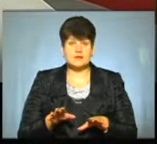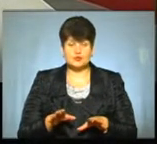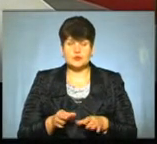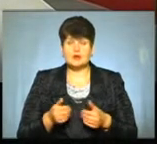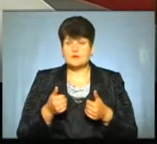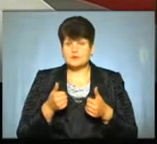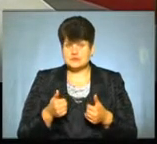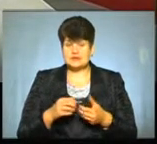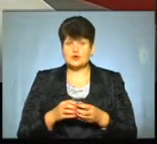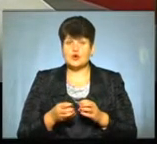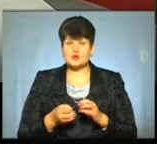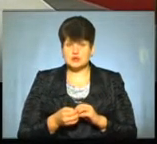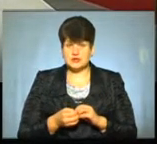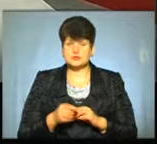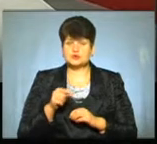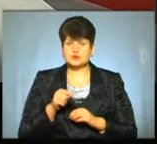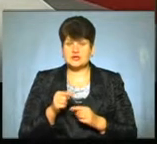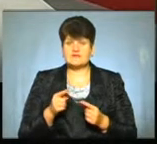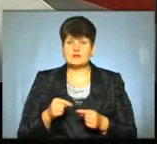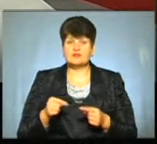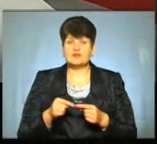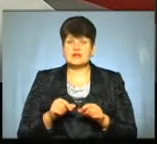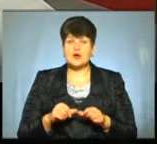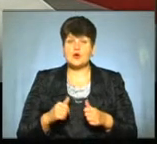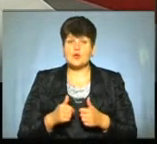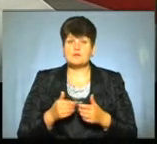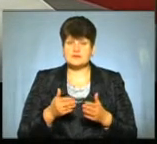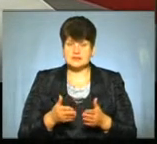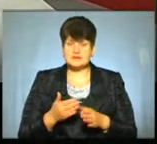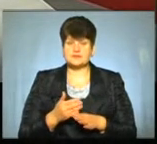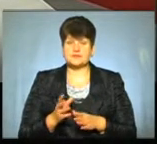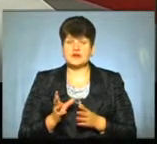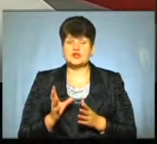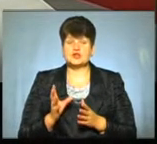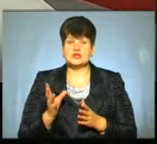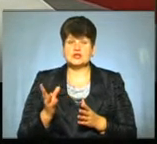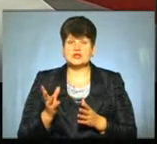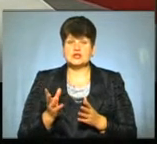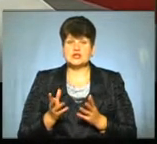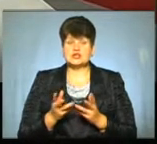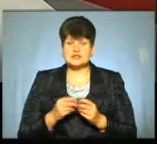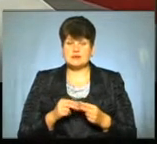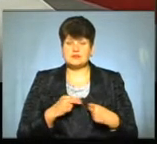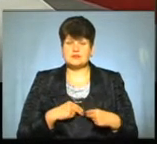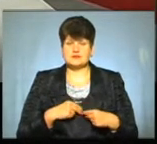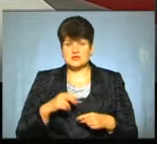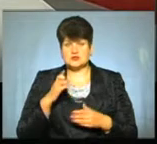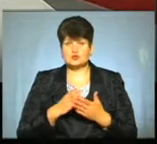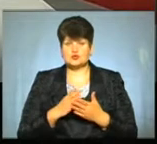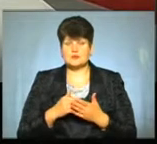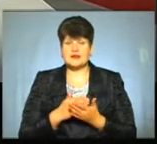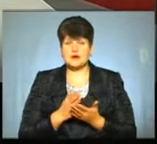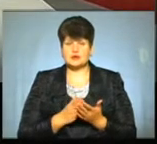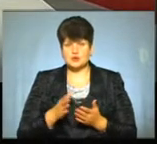буде позитивного результату, то тоді відповідна комісія з числа представників Державної служби